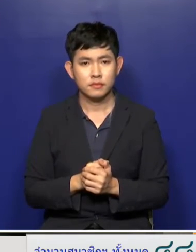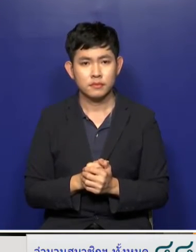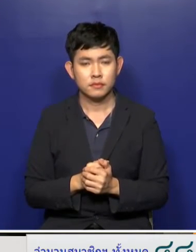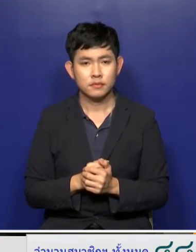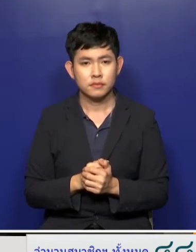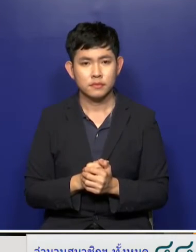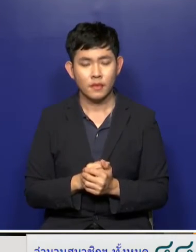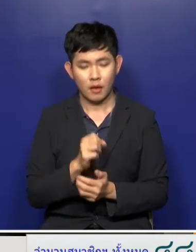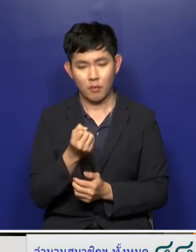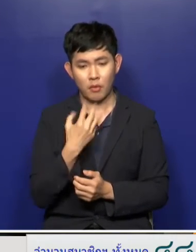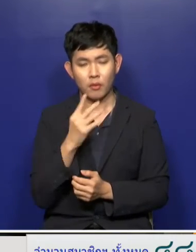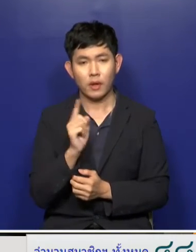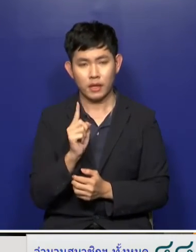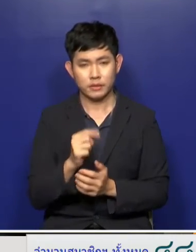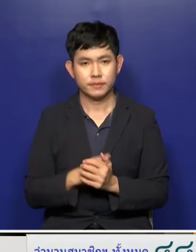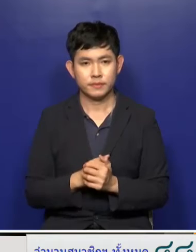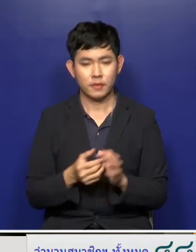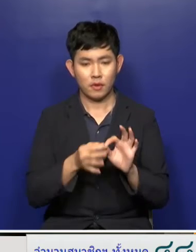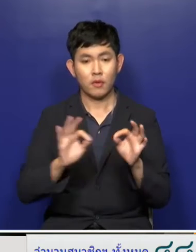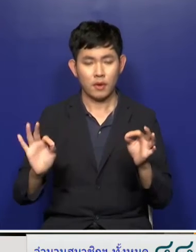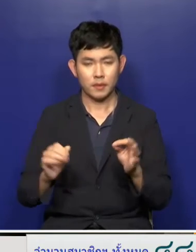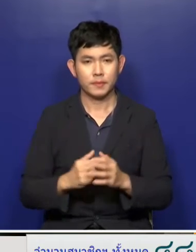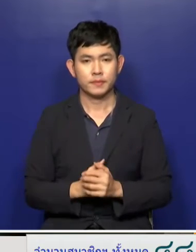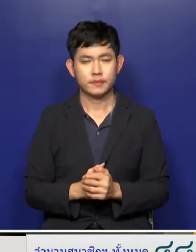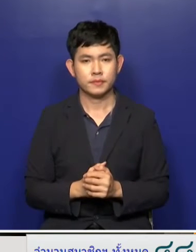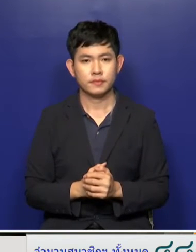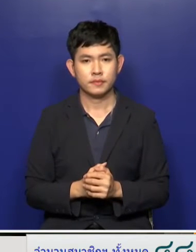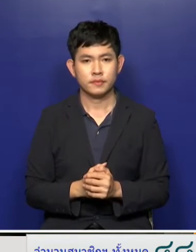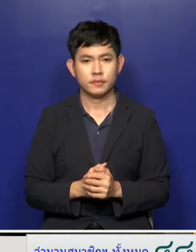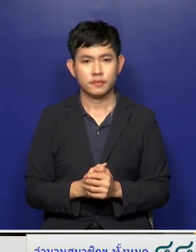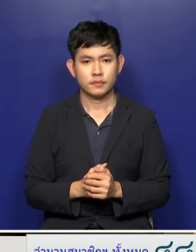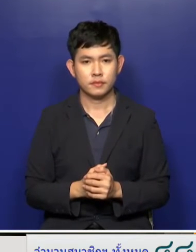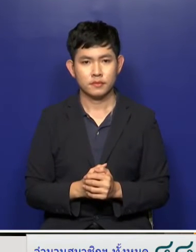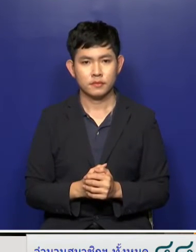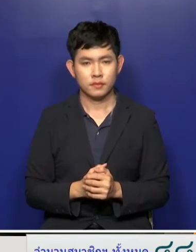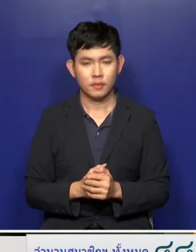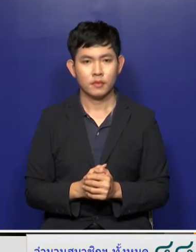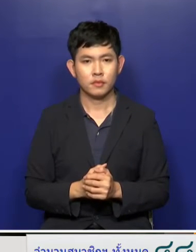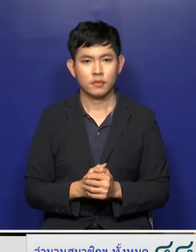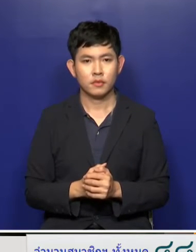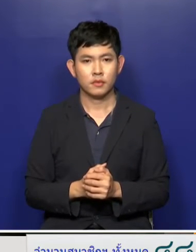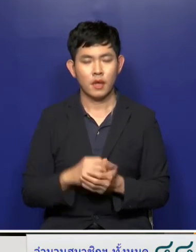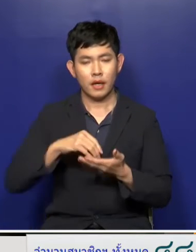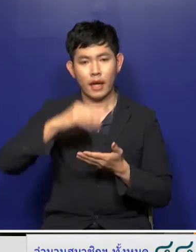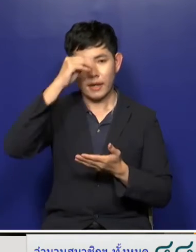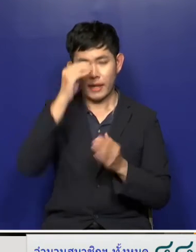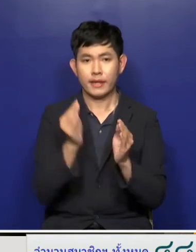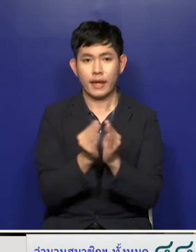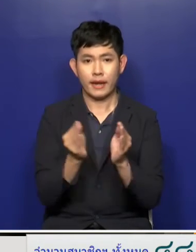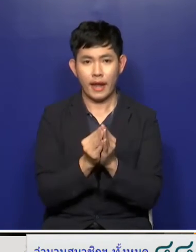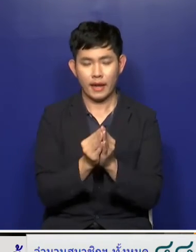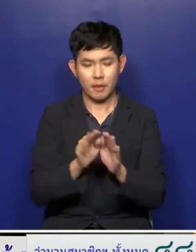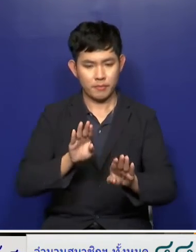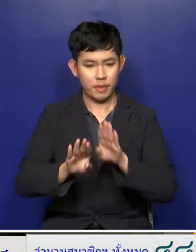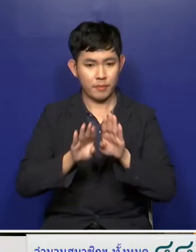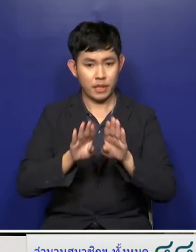เขาบอกว่าข้อความนะให้มีการเทียบโอนผลการเรีนที่ผู้เรีนสะ